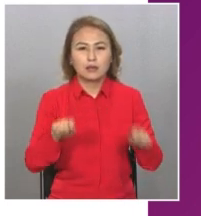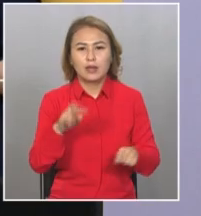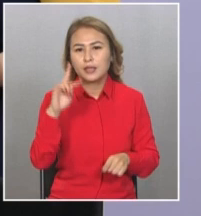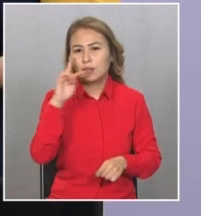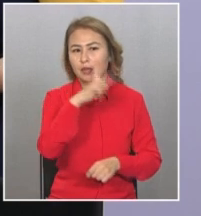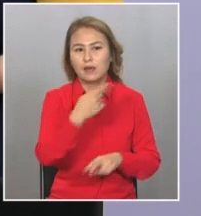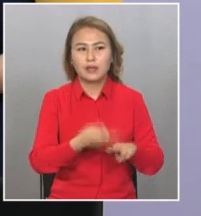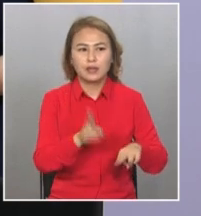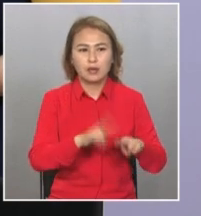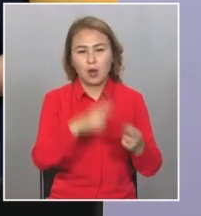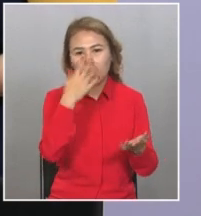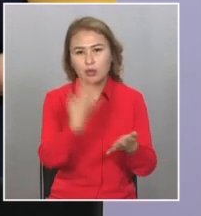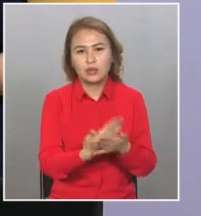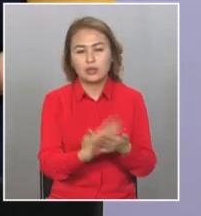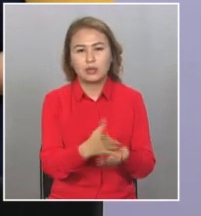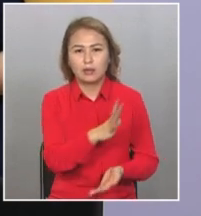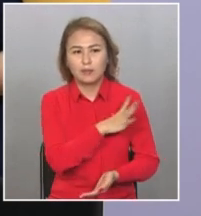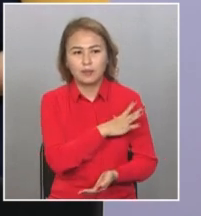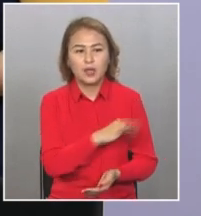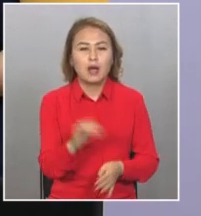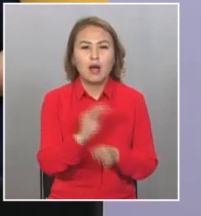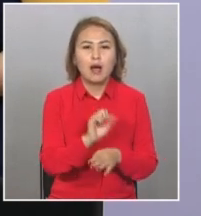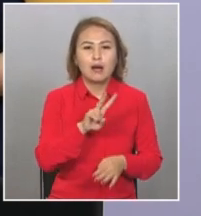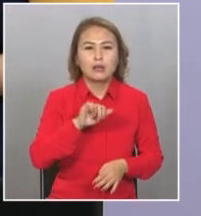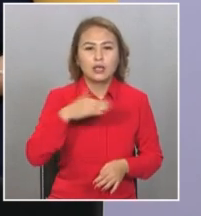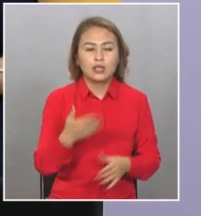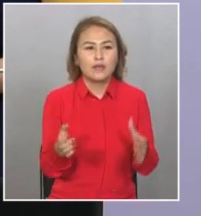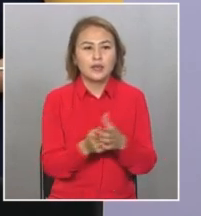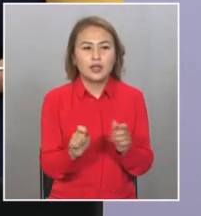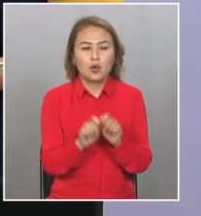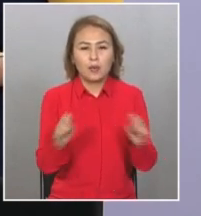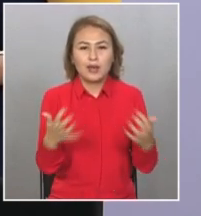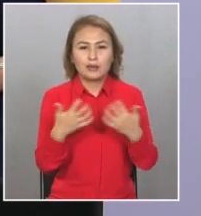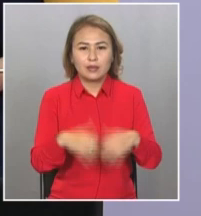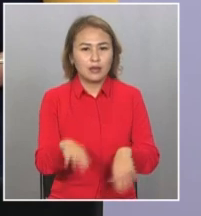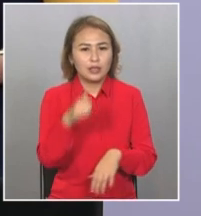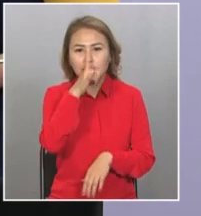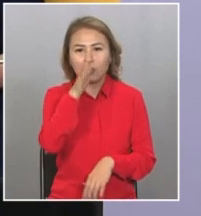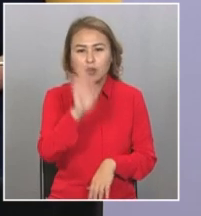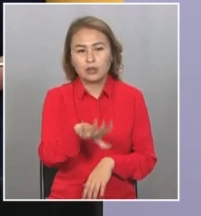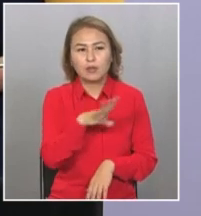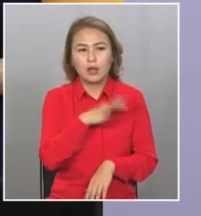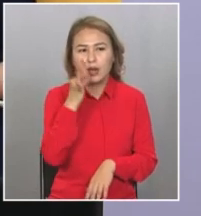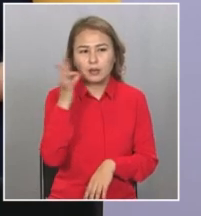екендігін көрсетті. Алаш автономиясын құрудың мүмкін еместігінде